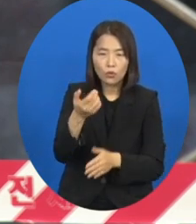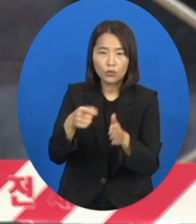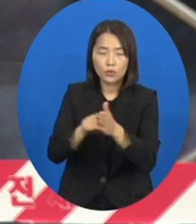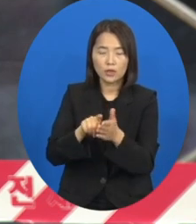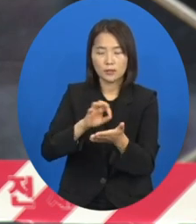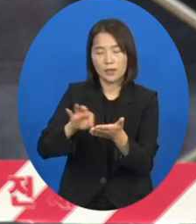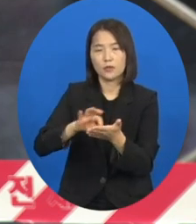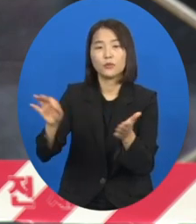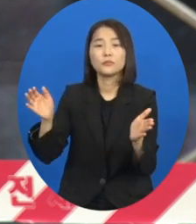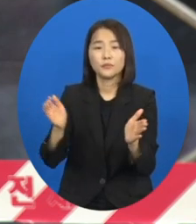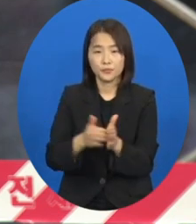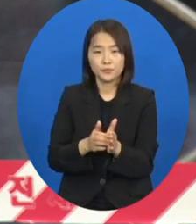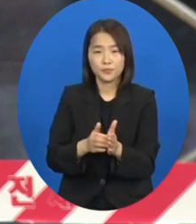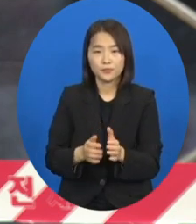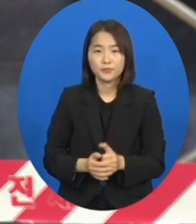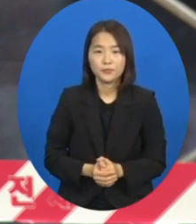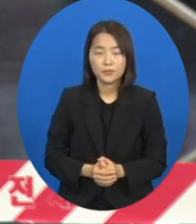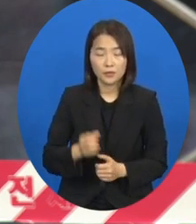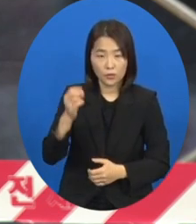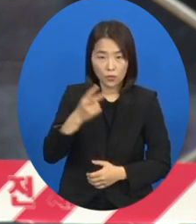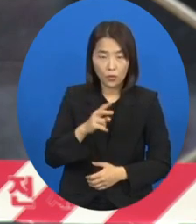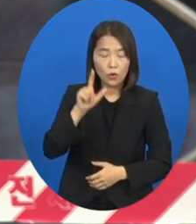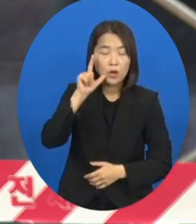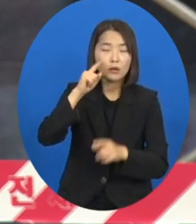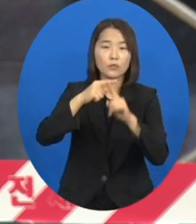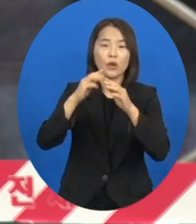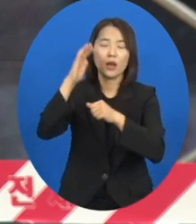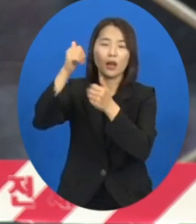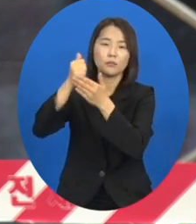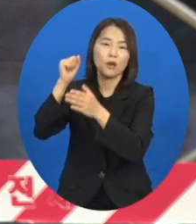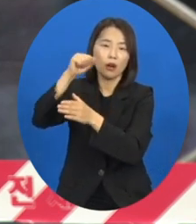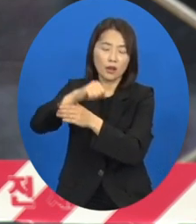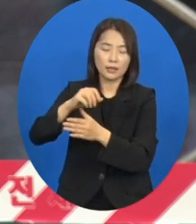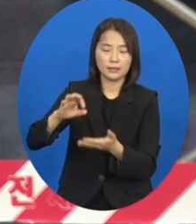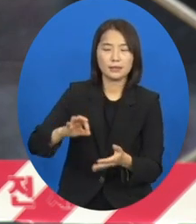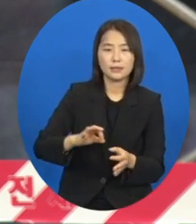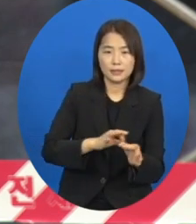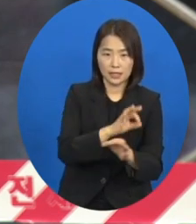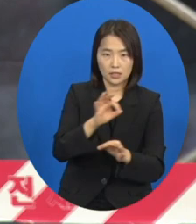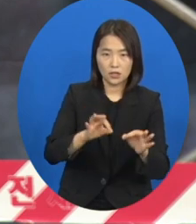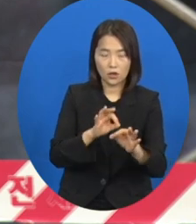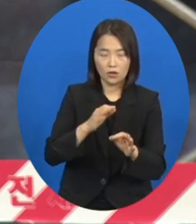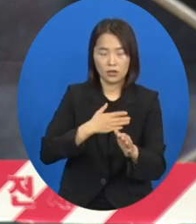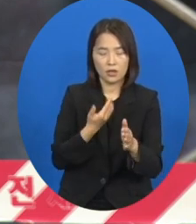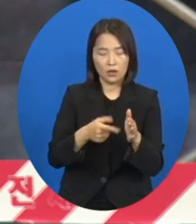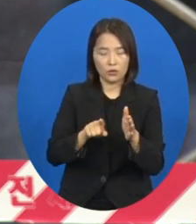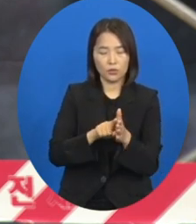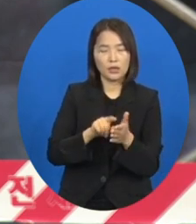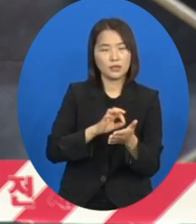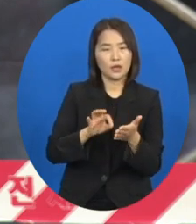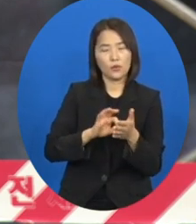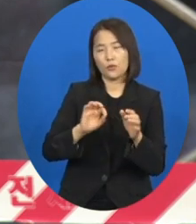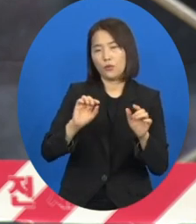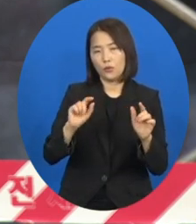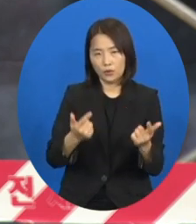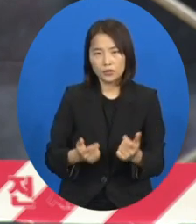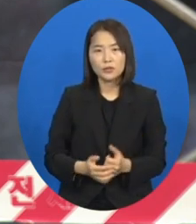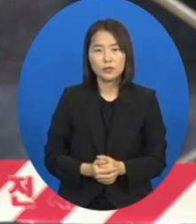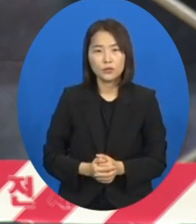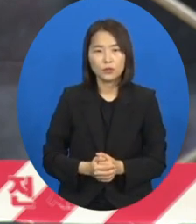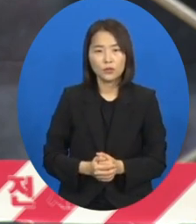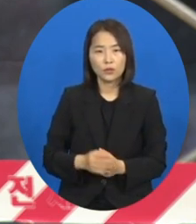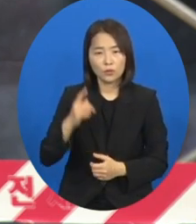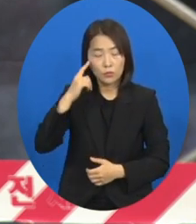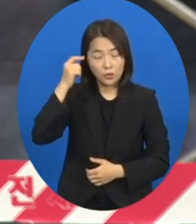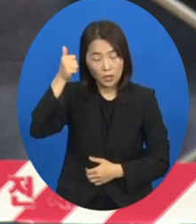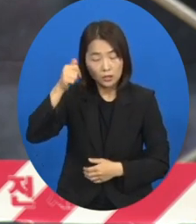아니라 갈래교회 하나님이 허락하신 재정을 나를 위해서 사용하는 것이 아니라 목회자들